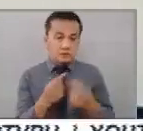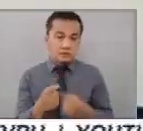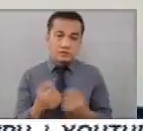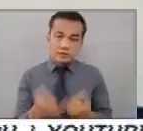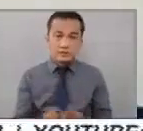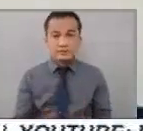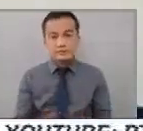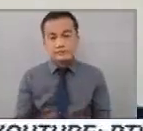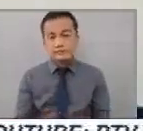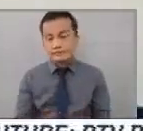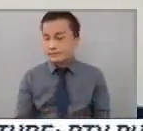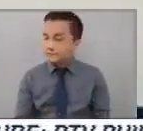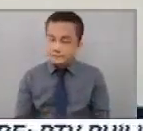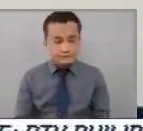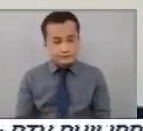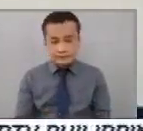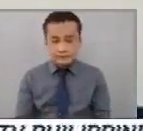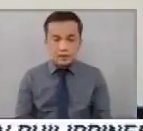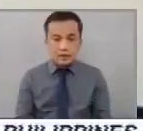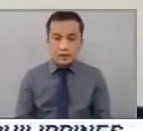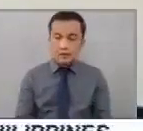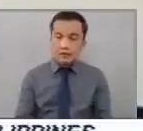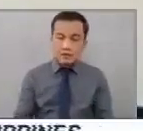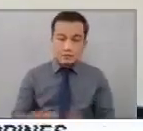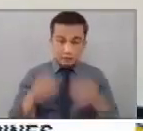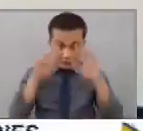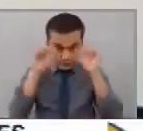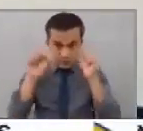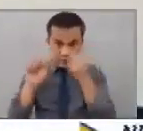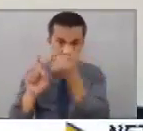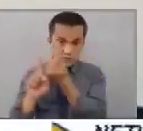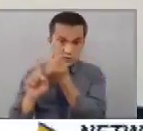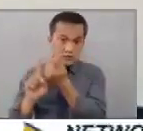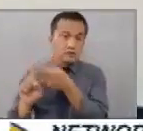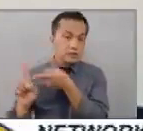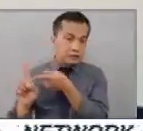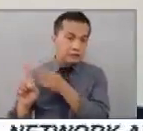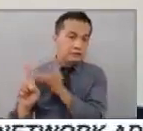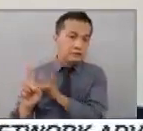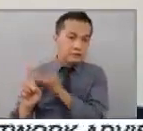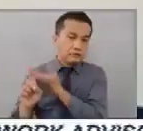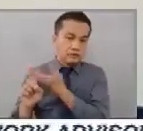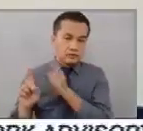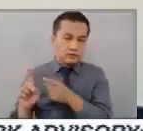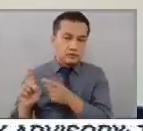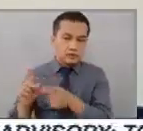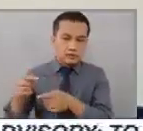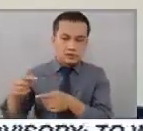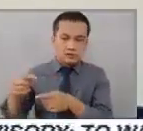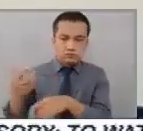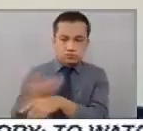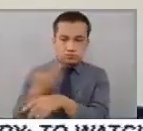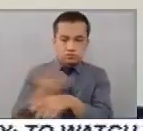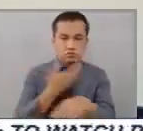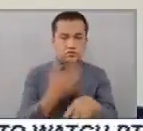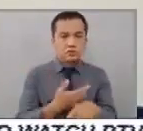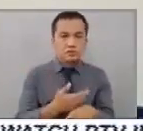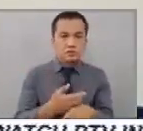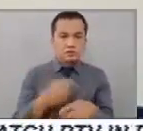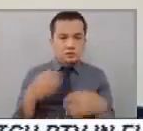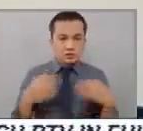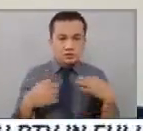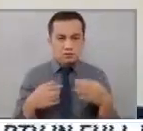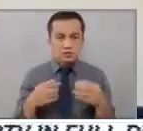Inom Permane House Deputy Speaker Vilma Santos Recto na dalawa ang nakikita niyang opsyon